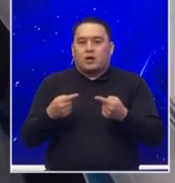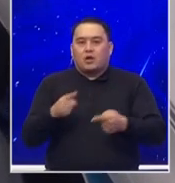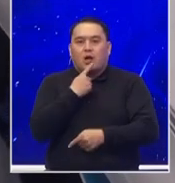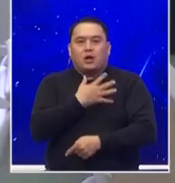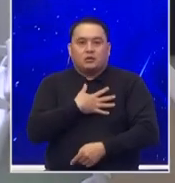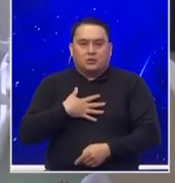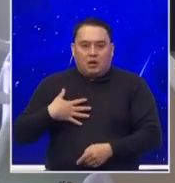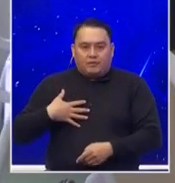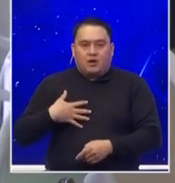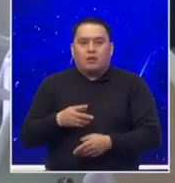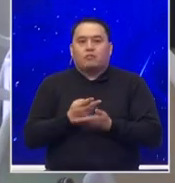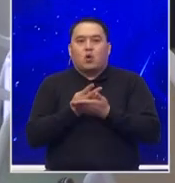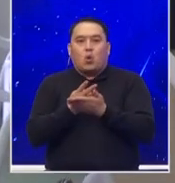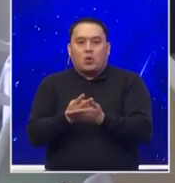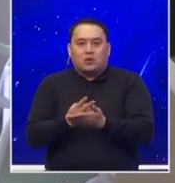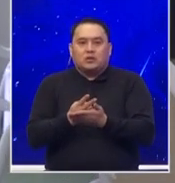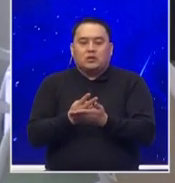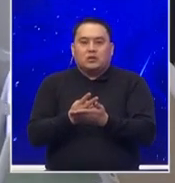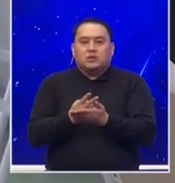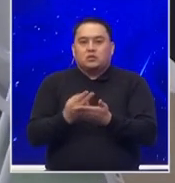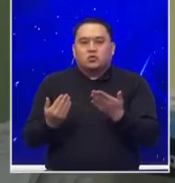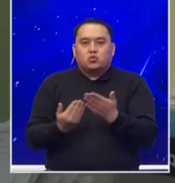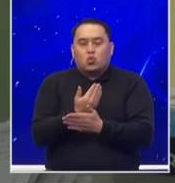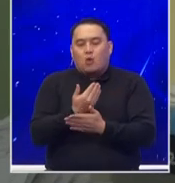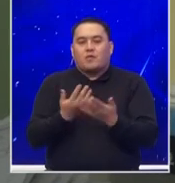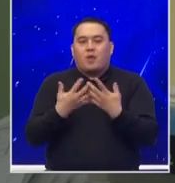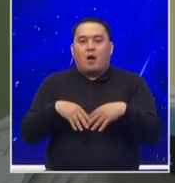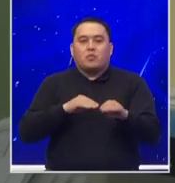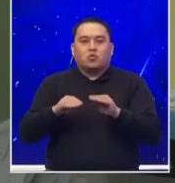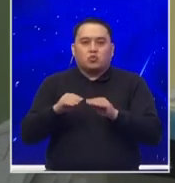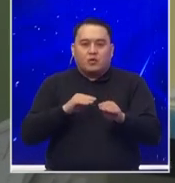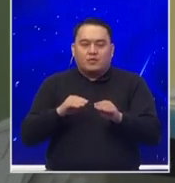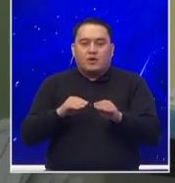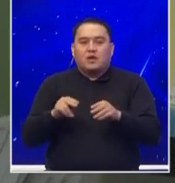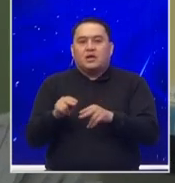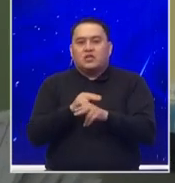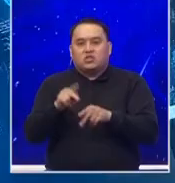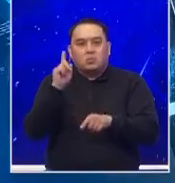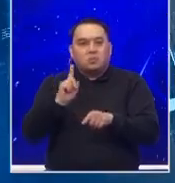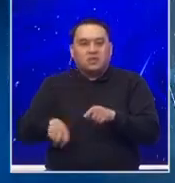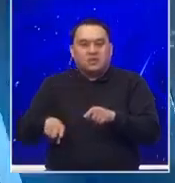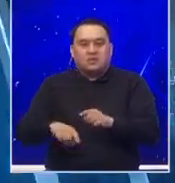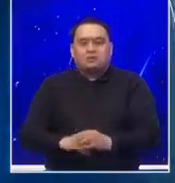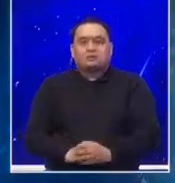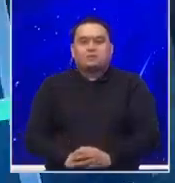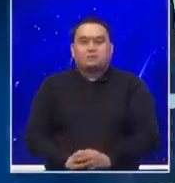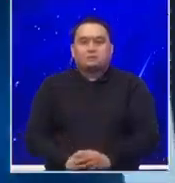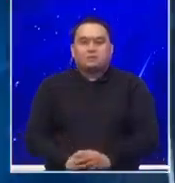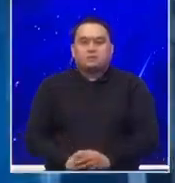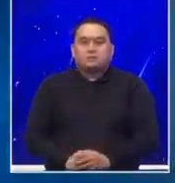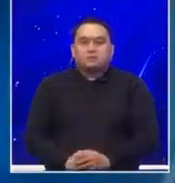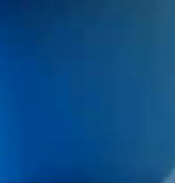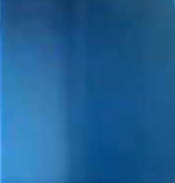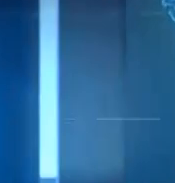травмами детей госпитализируют почти половину. С новым КТ-аппаратом их лечение пройдет на порядок быстрее. Гульмира Тимиргалиева, Нуржан